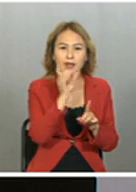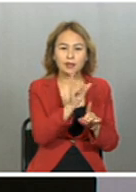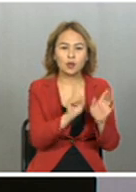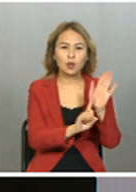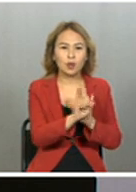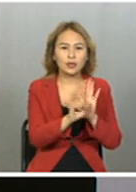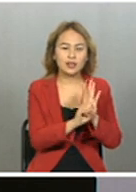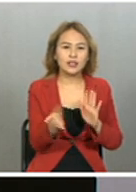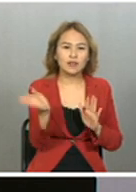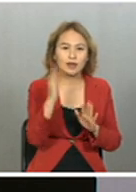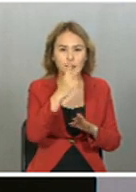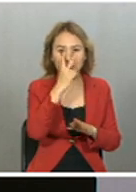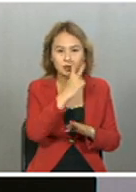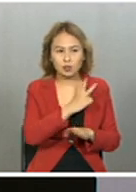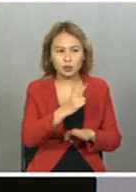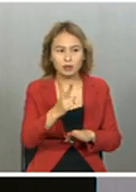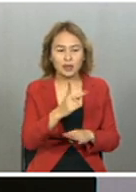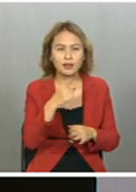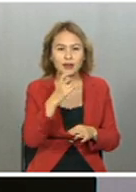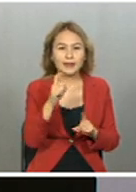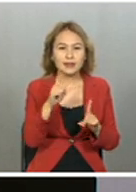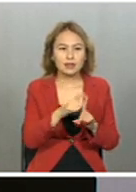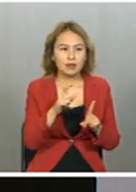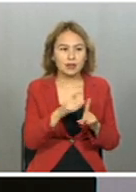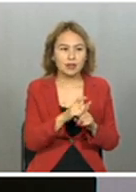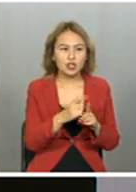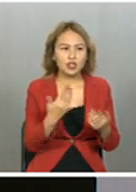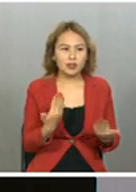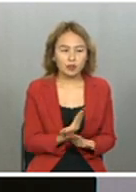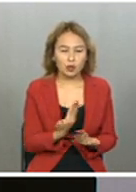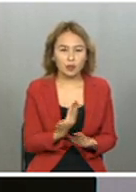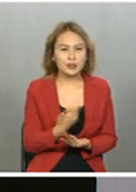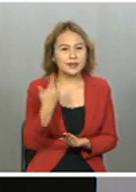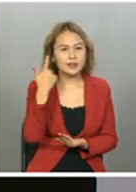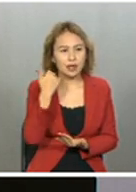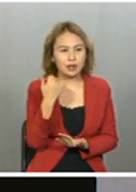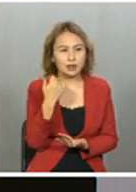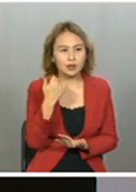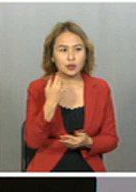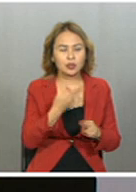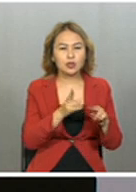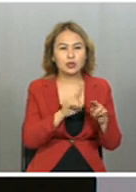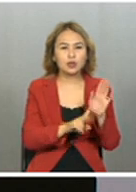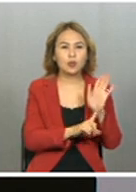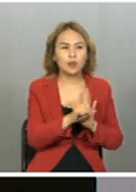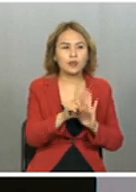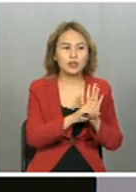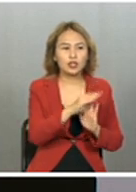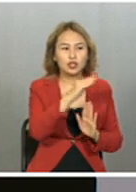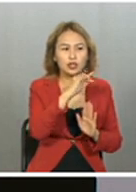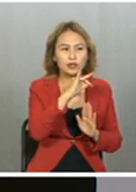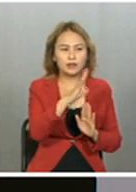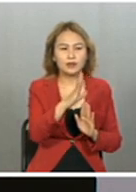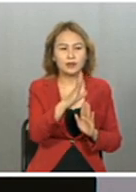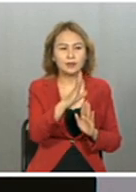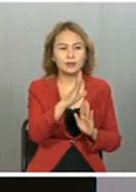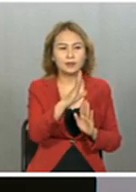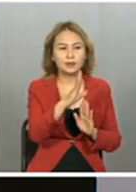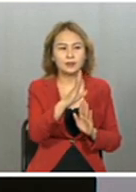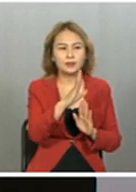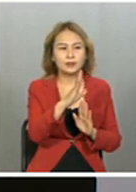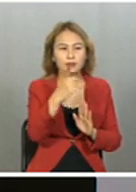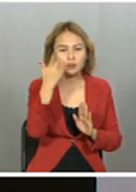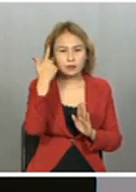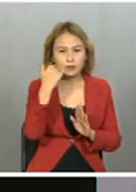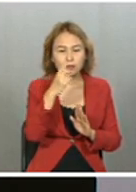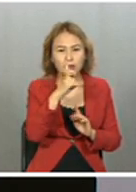Давайте посмотрим на эти слова. «Живем» – слово начинается – с корня «жив»,